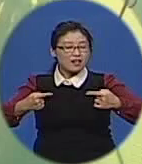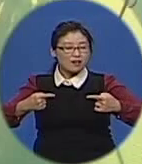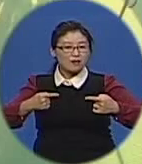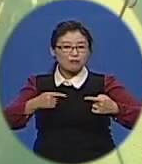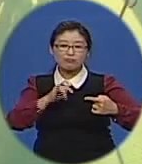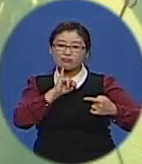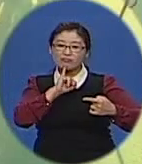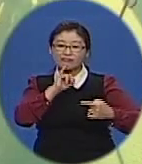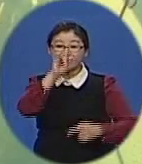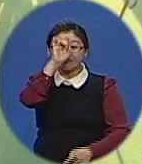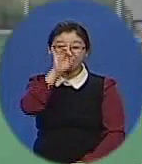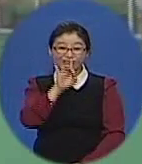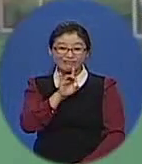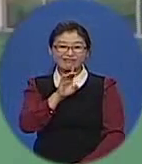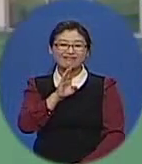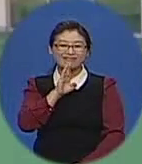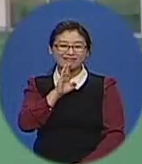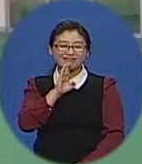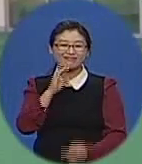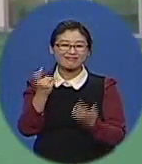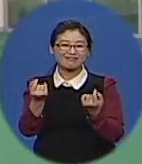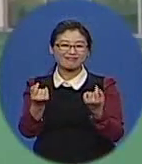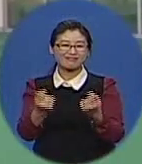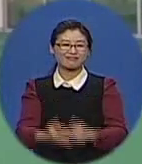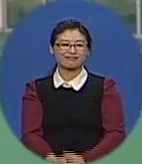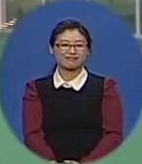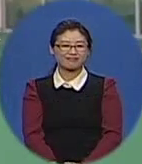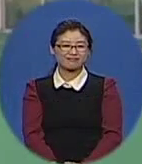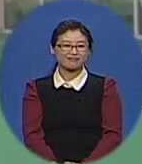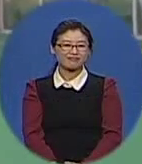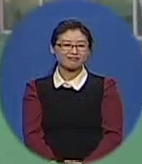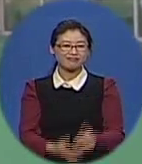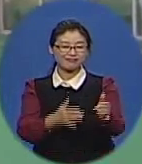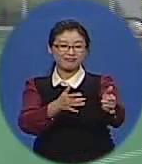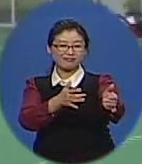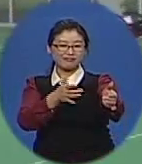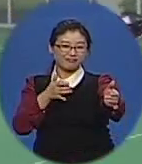정중앙 맞습니다. 센터. 자, 화살 놓고요. 일단 한번 당겨보세요.